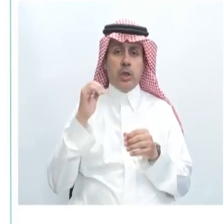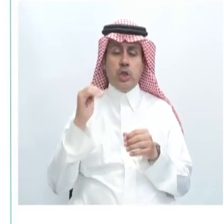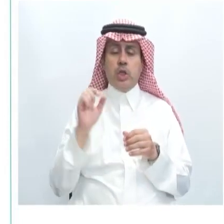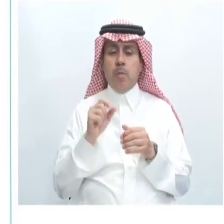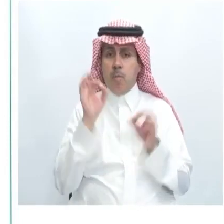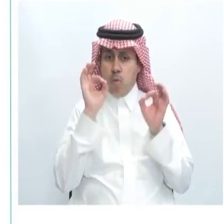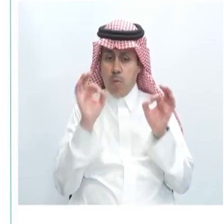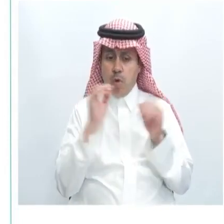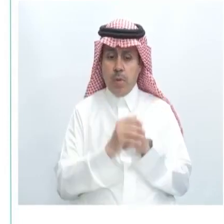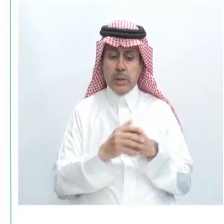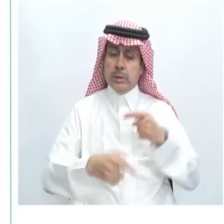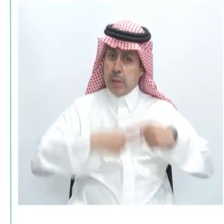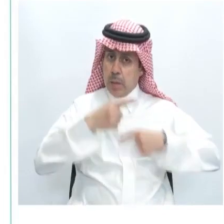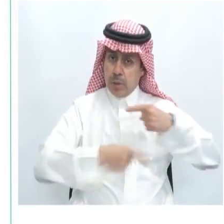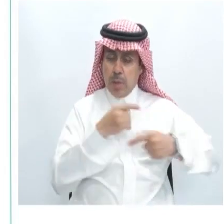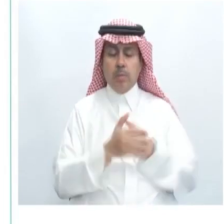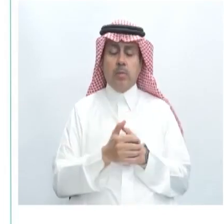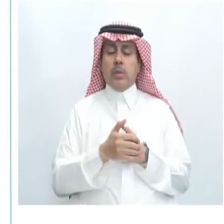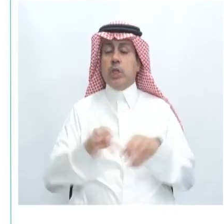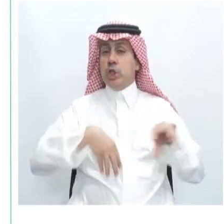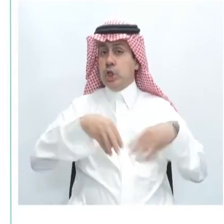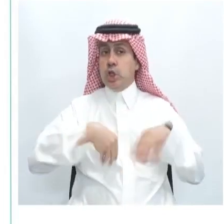شركه تسعى لبيع منتجاتها او خدماتها